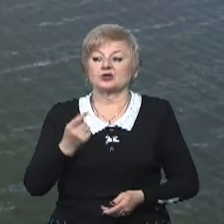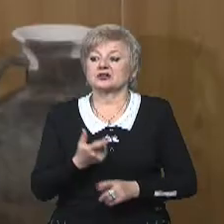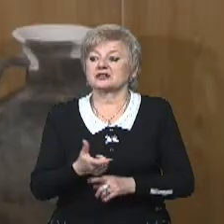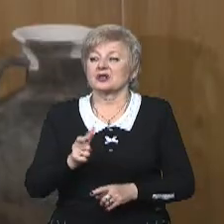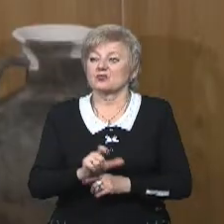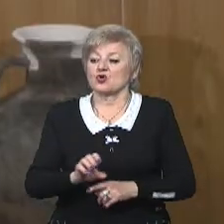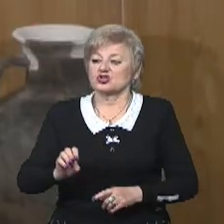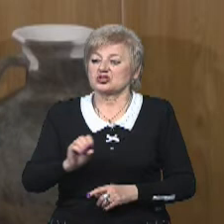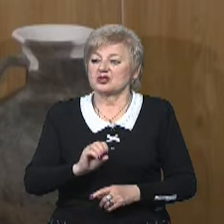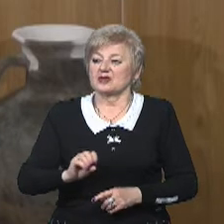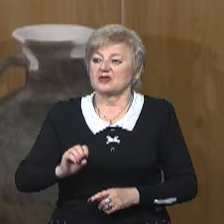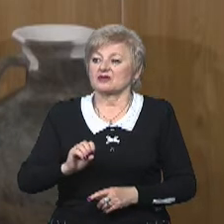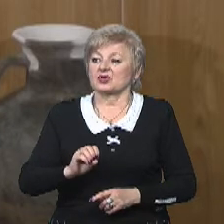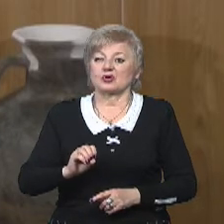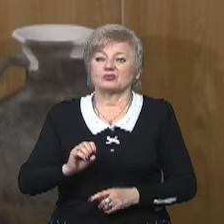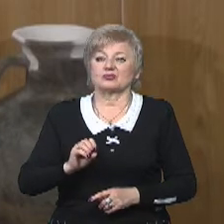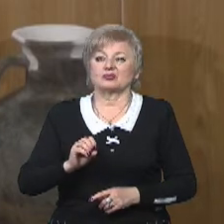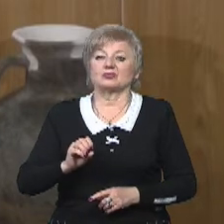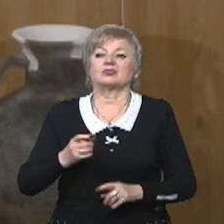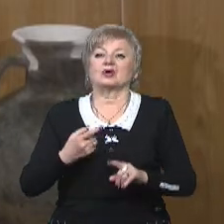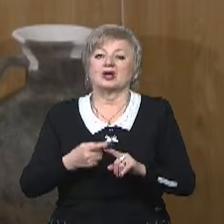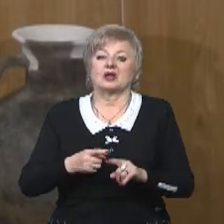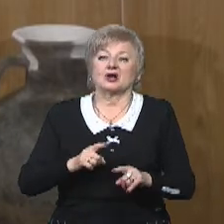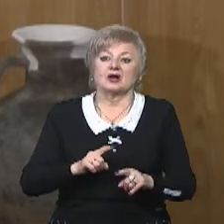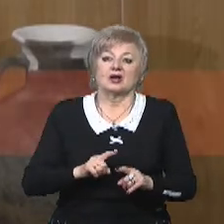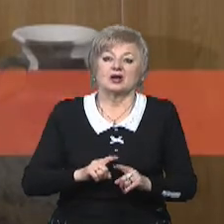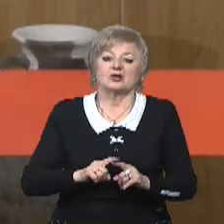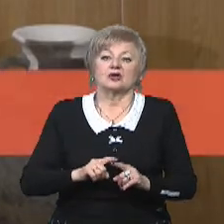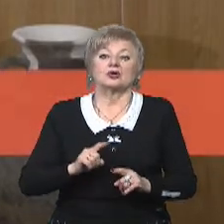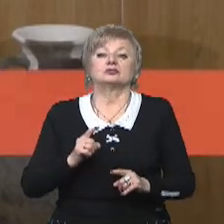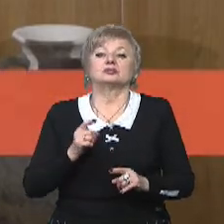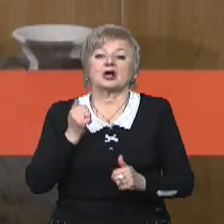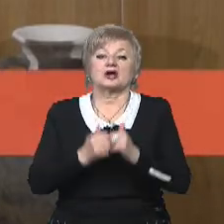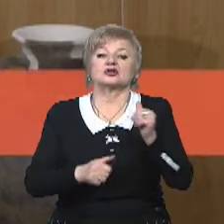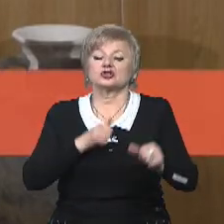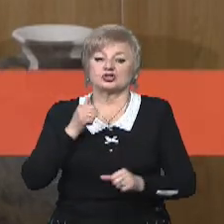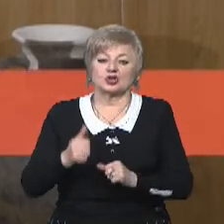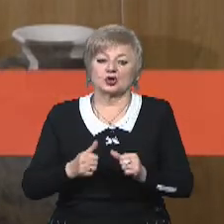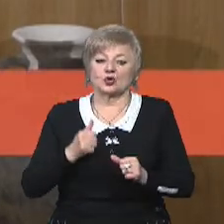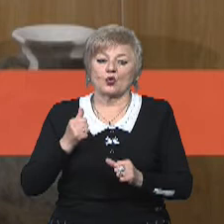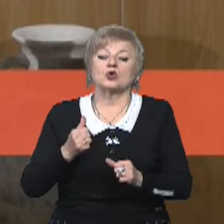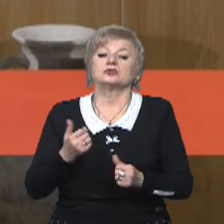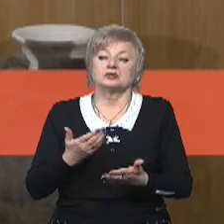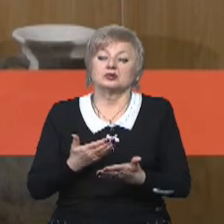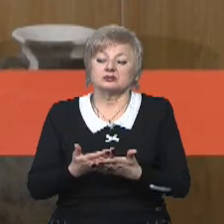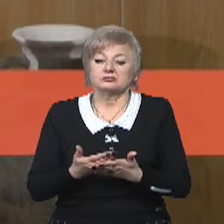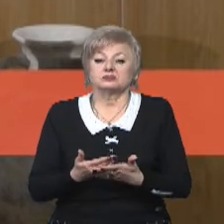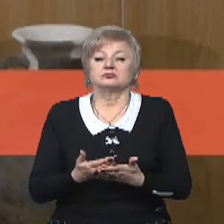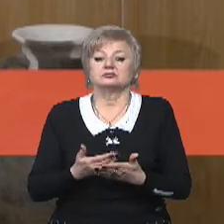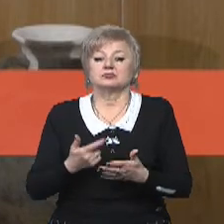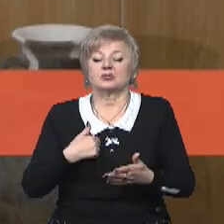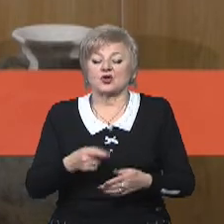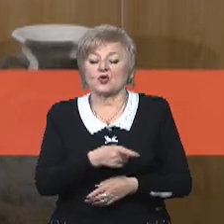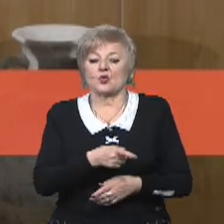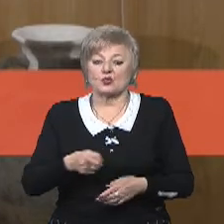Європі. Ректорат Запорізького національного університету, я як ректор, кожного року долучаємось до складного